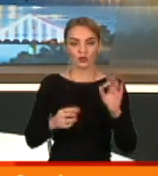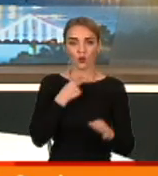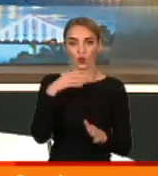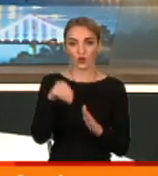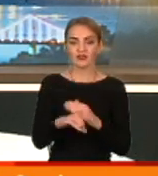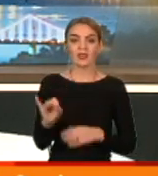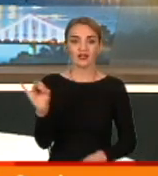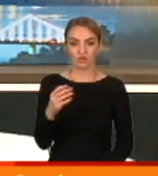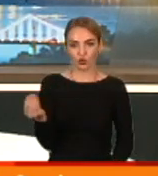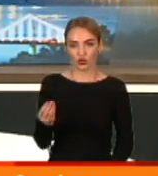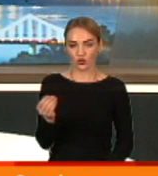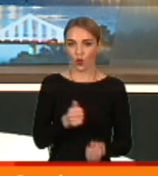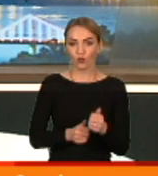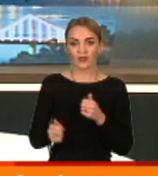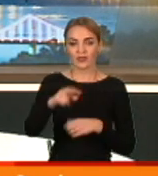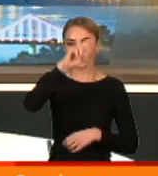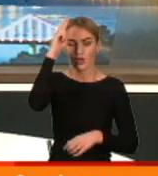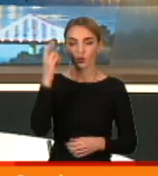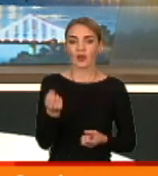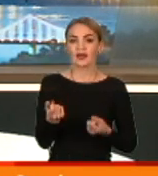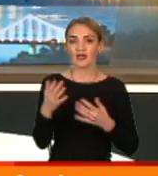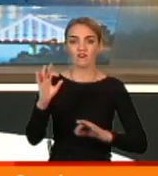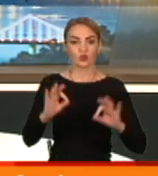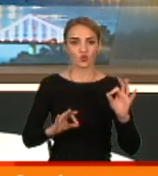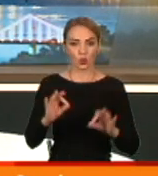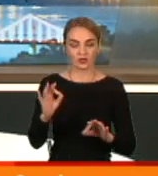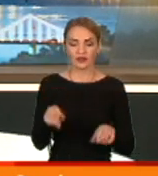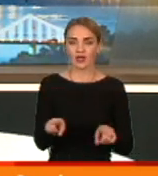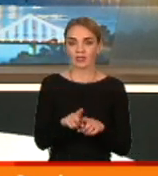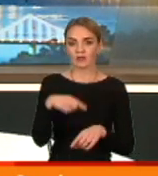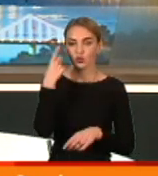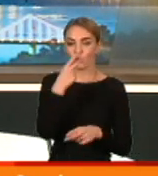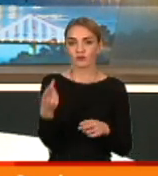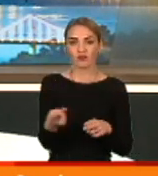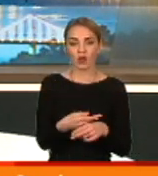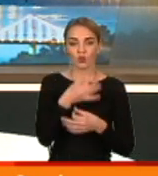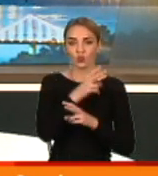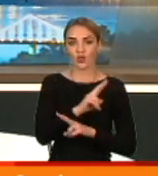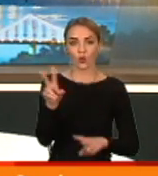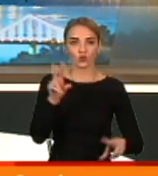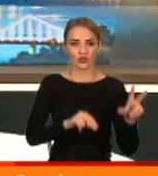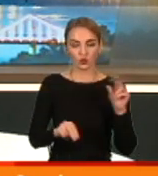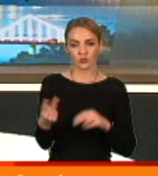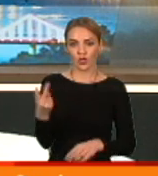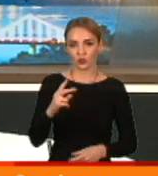Петро Порошенко, який обганяє Юлію Тимошенко лише на кілька відсотків, і таким чином позбавляє її будь-якого шансу на